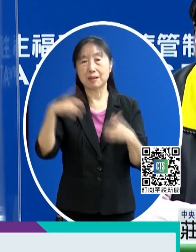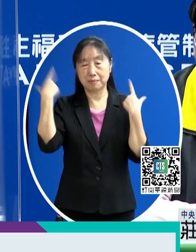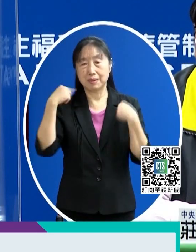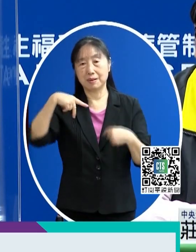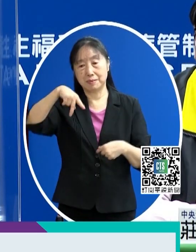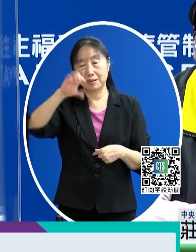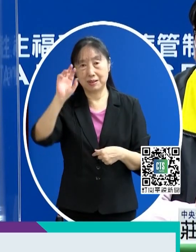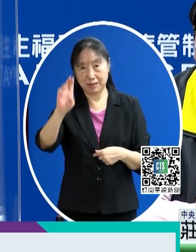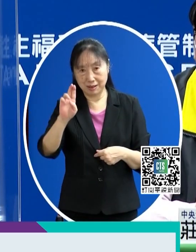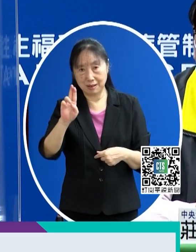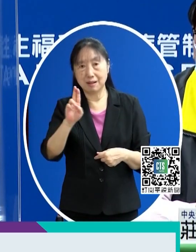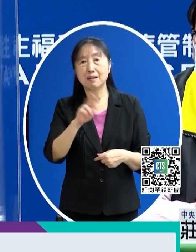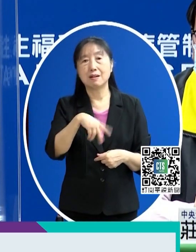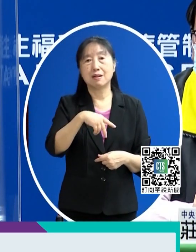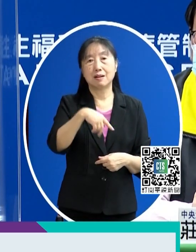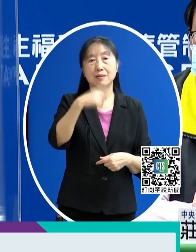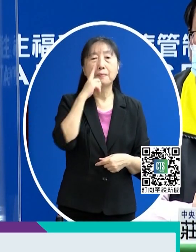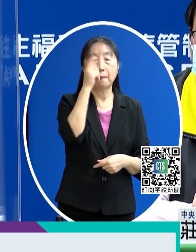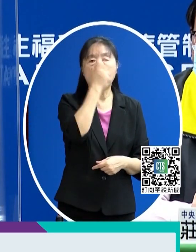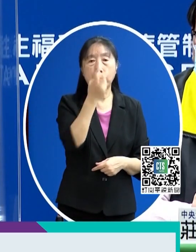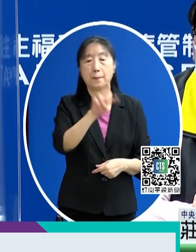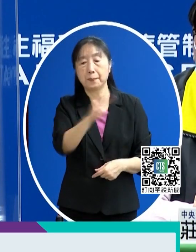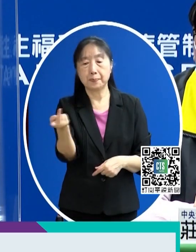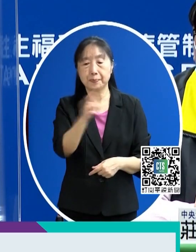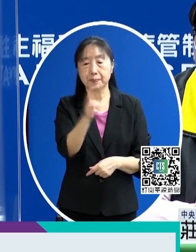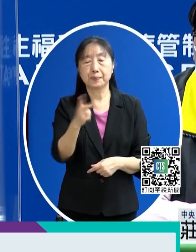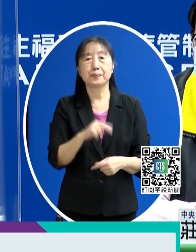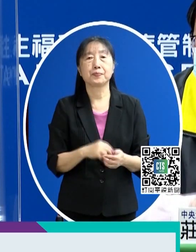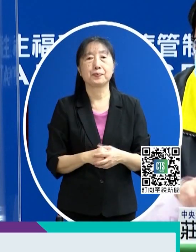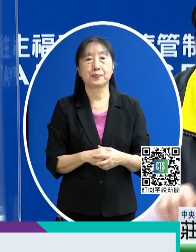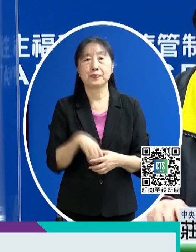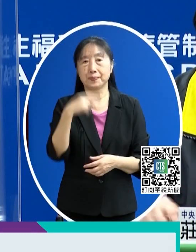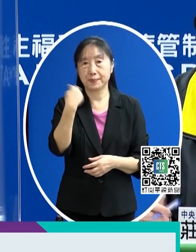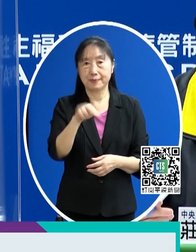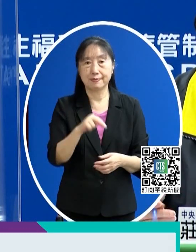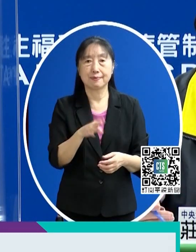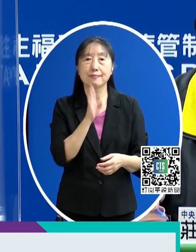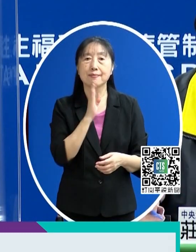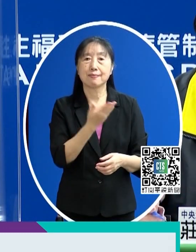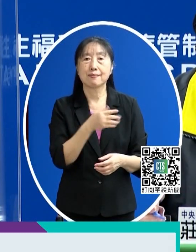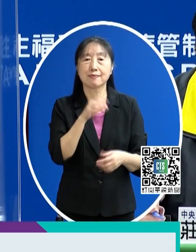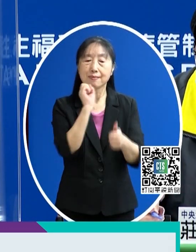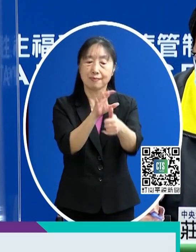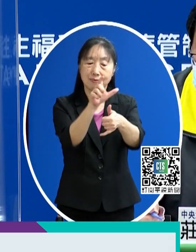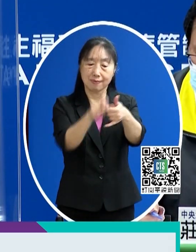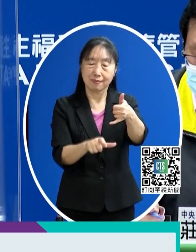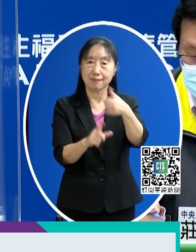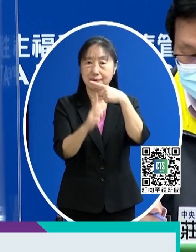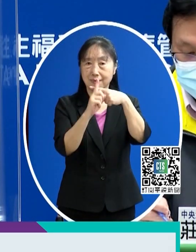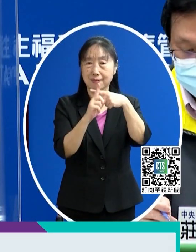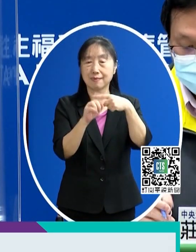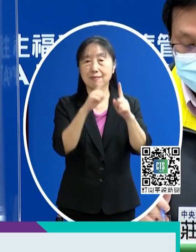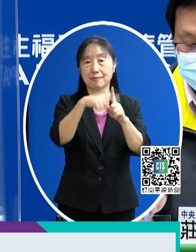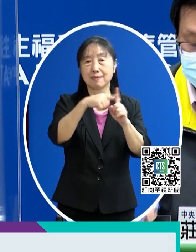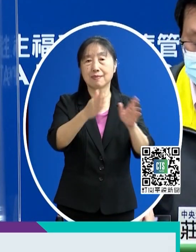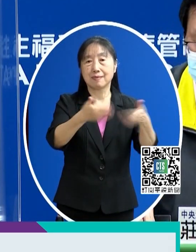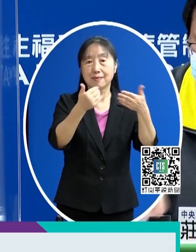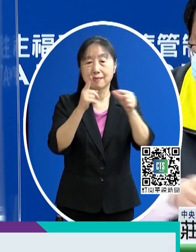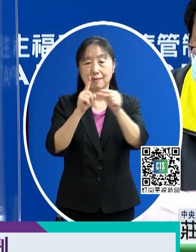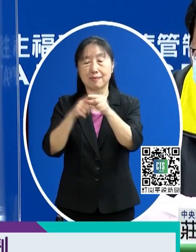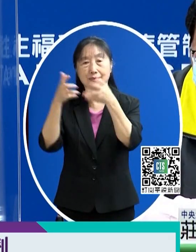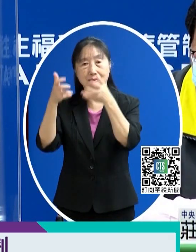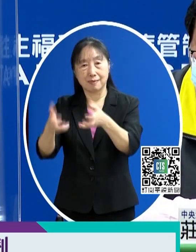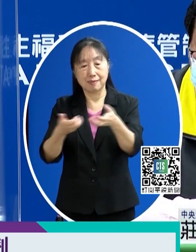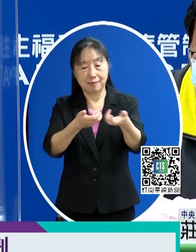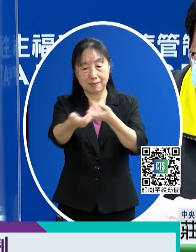或者快筛跟 PCR 交互的来运用，那然后让确诊者所谓的轻重症的分流，